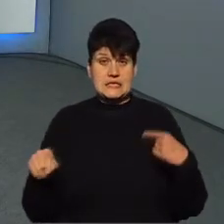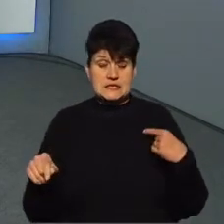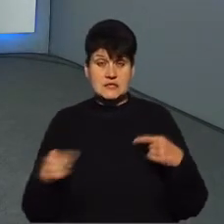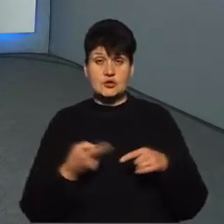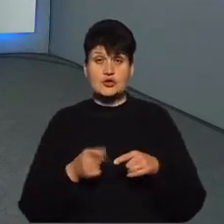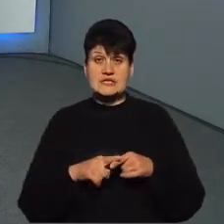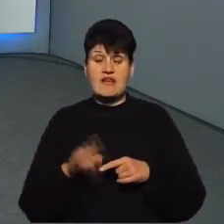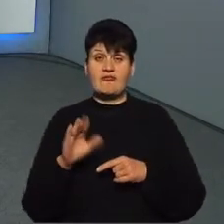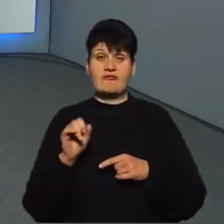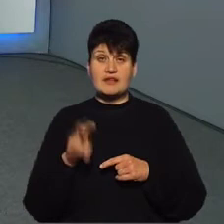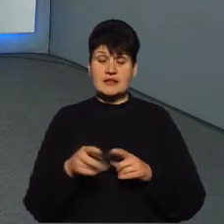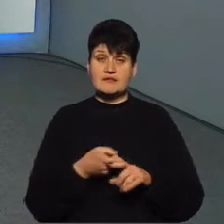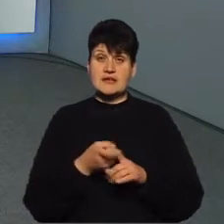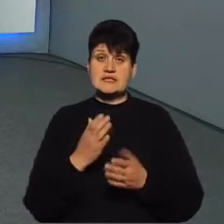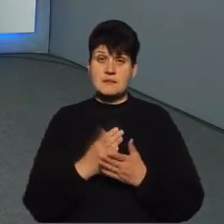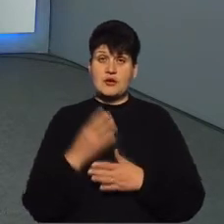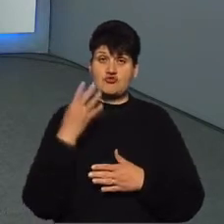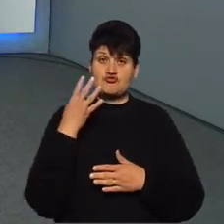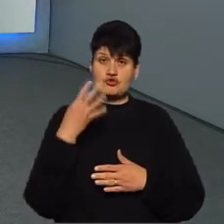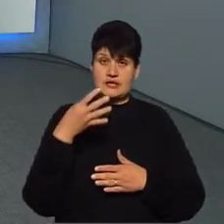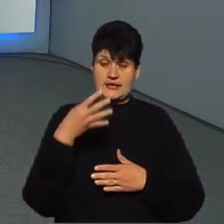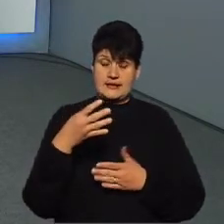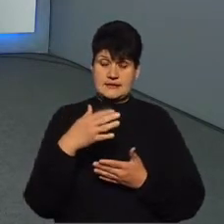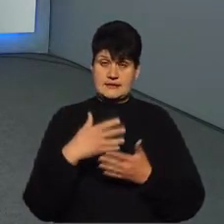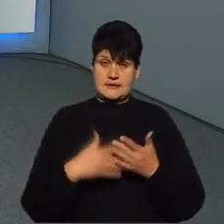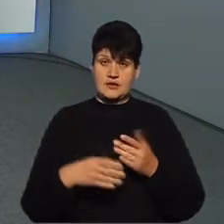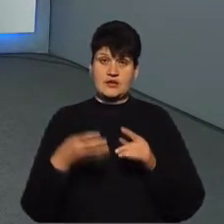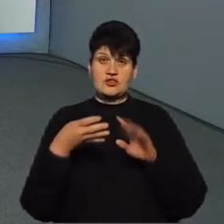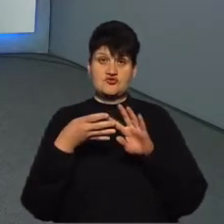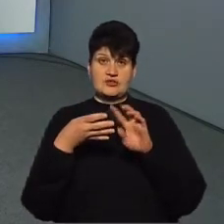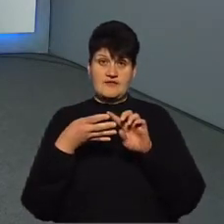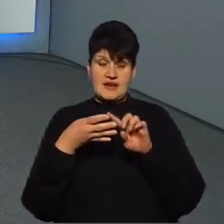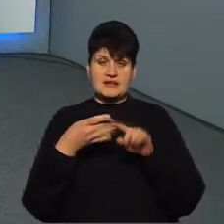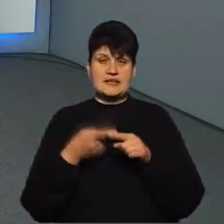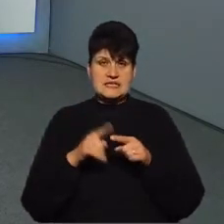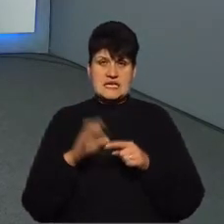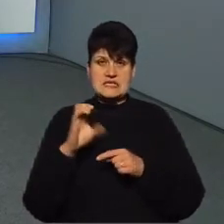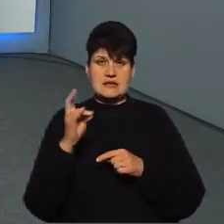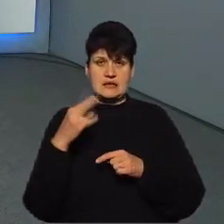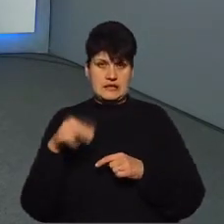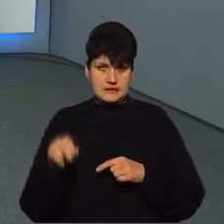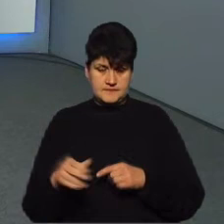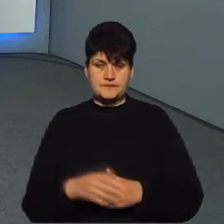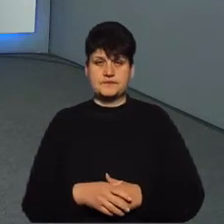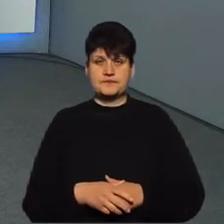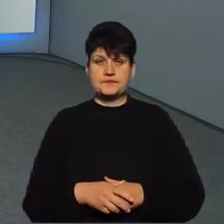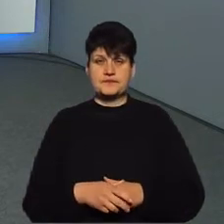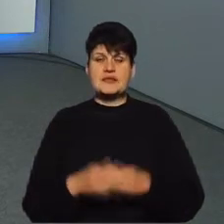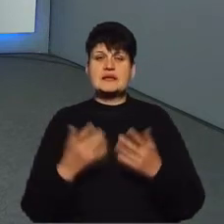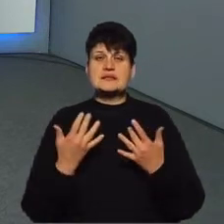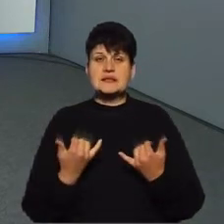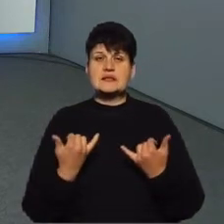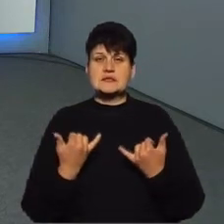свої 4 клінічні стадії. Четверта термінальна стадія – це є СНІД так званий. Скільки зараз